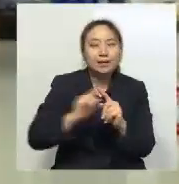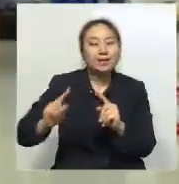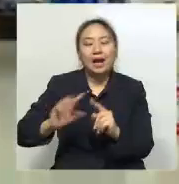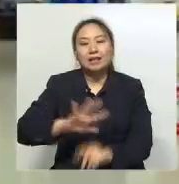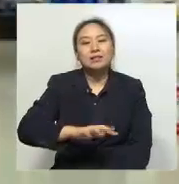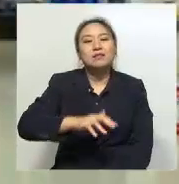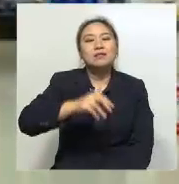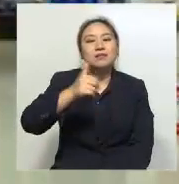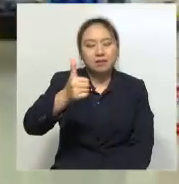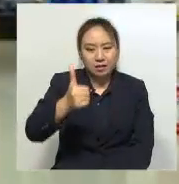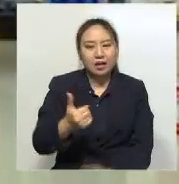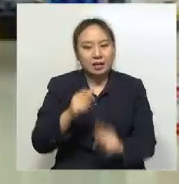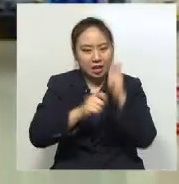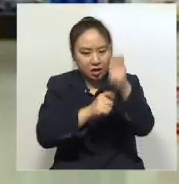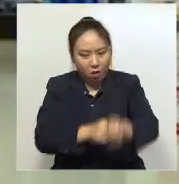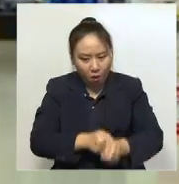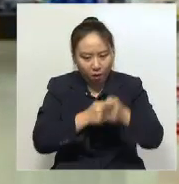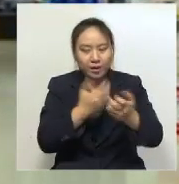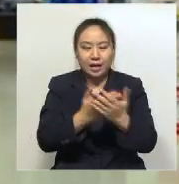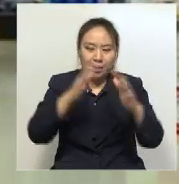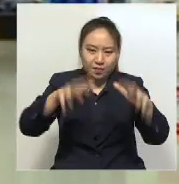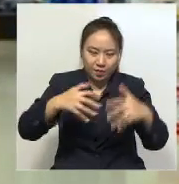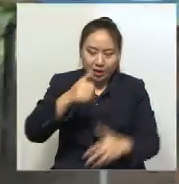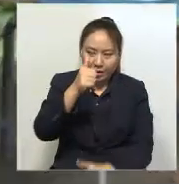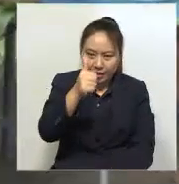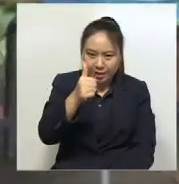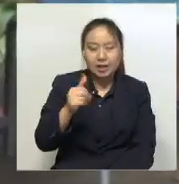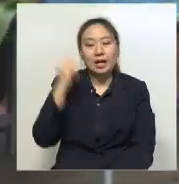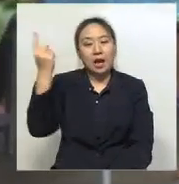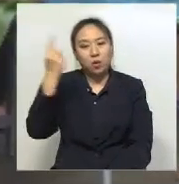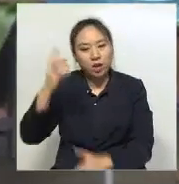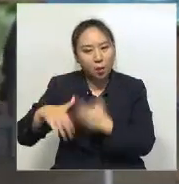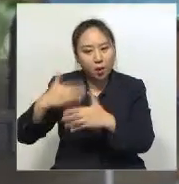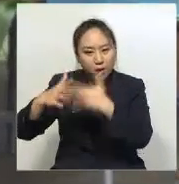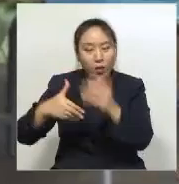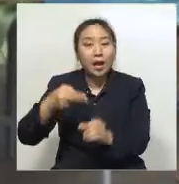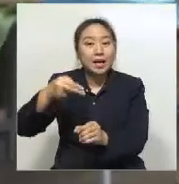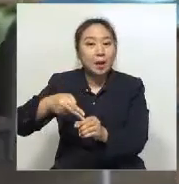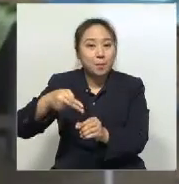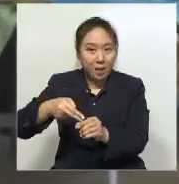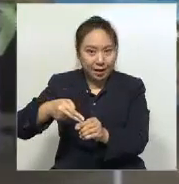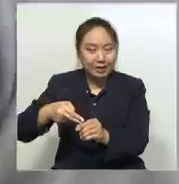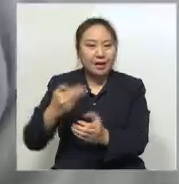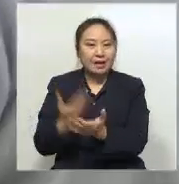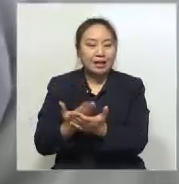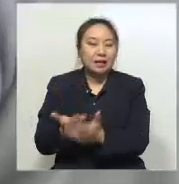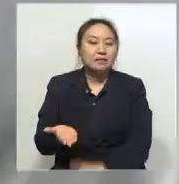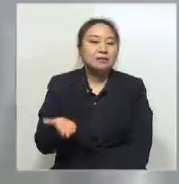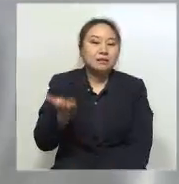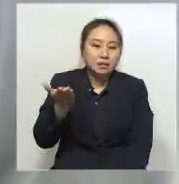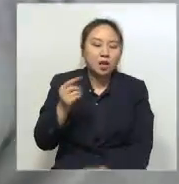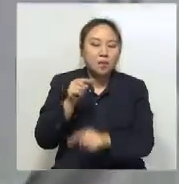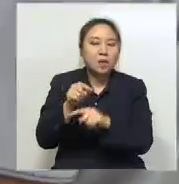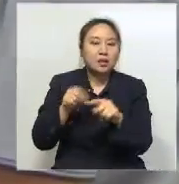กรมีรายได้และภาคการท่องเที่ยวที่เติบโตต่อเนื่องรวมถึงราคาน้ำมันดิบที่เฉลี่ยสูงขึ้นร้อยละ